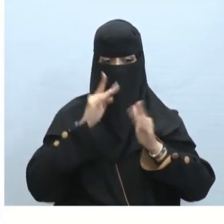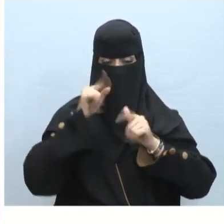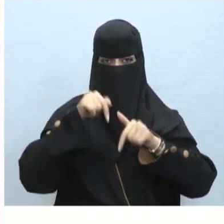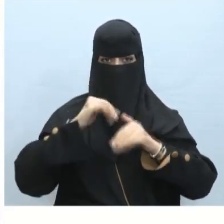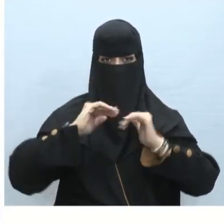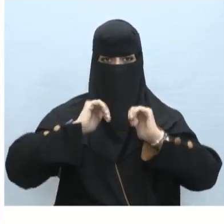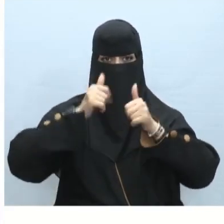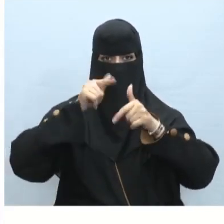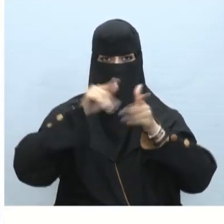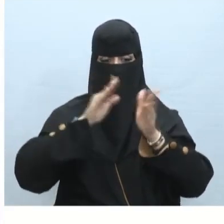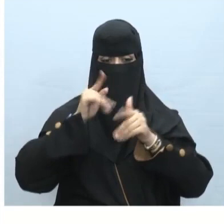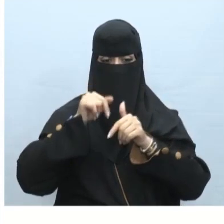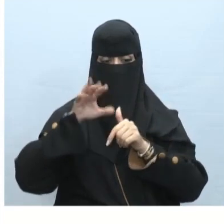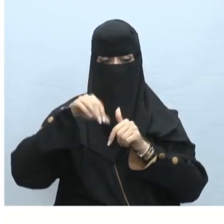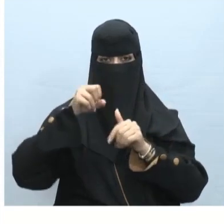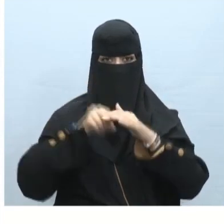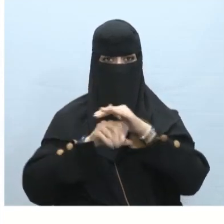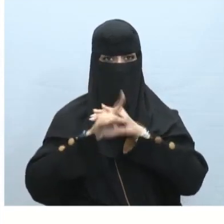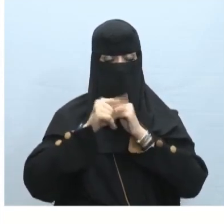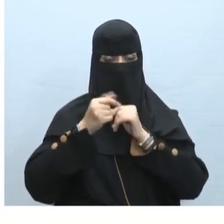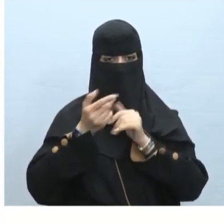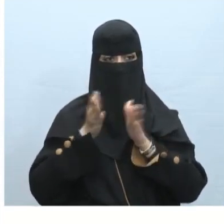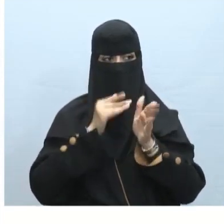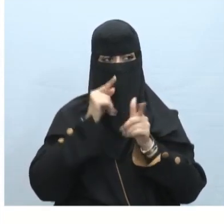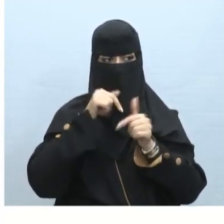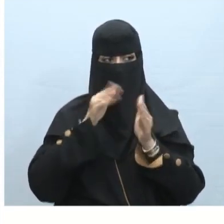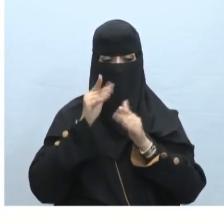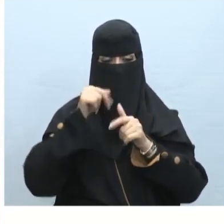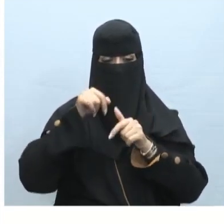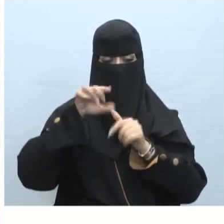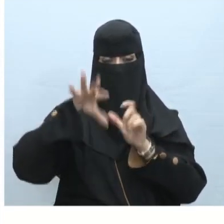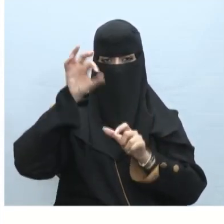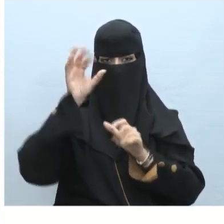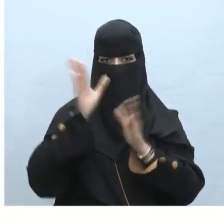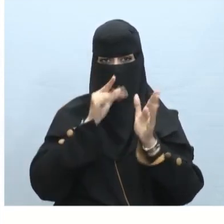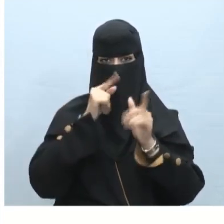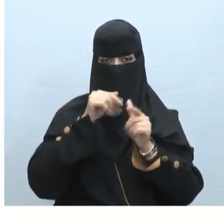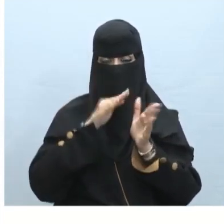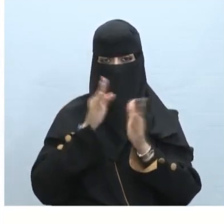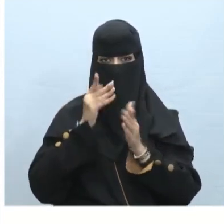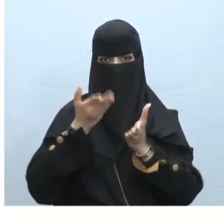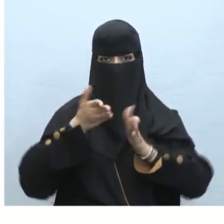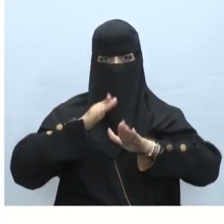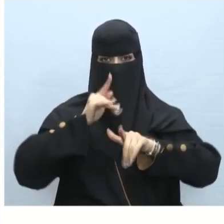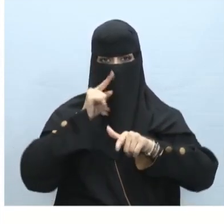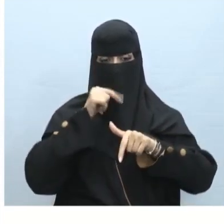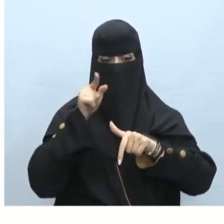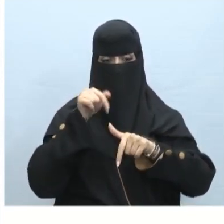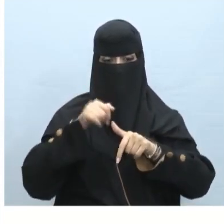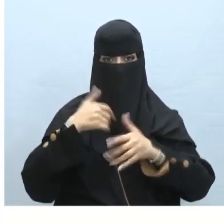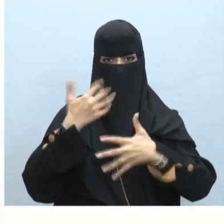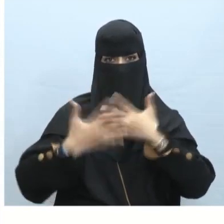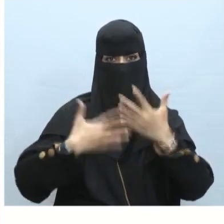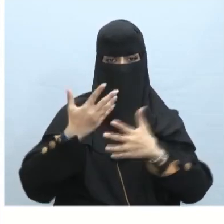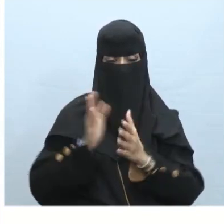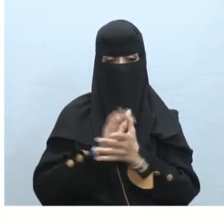لجعل العرض التقديم او لجعل السمارت ارت اكثر حيويه